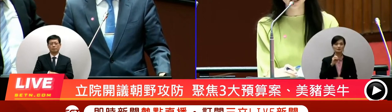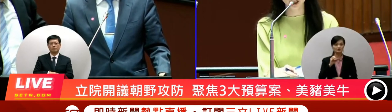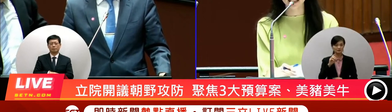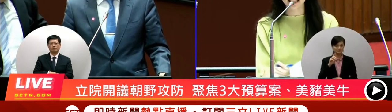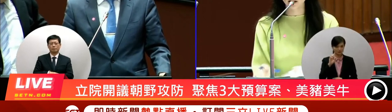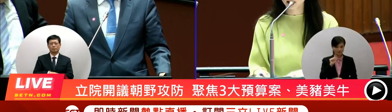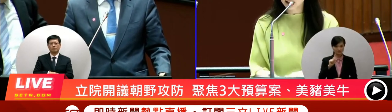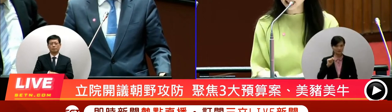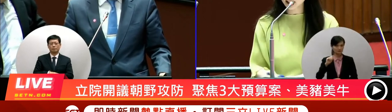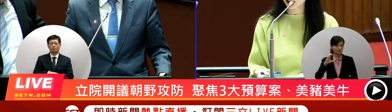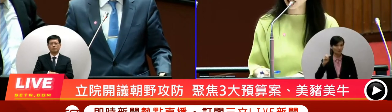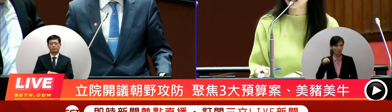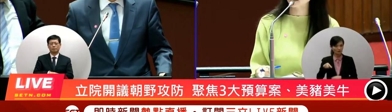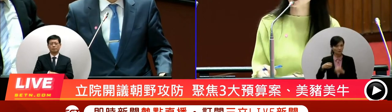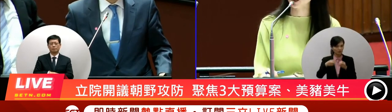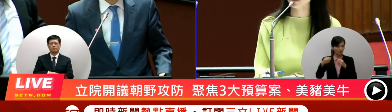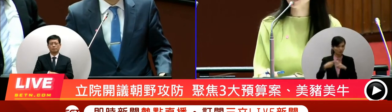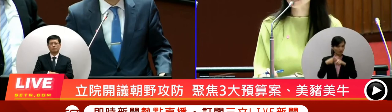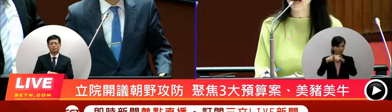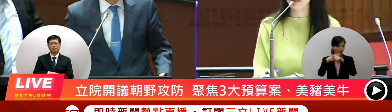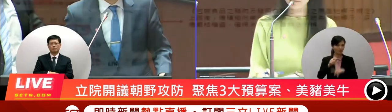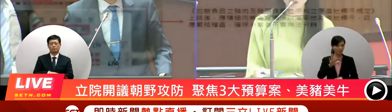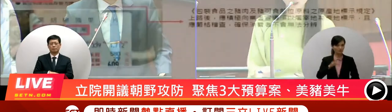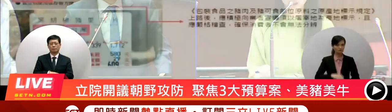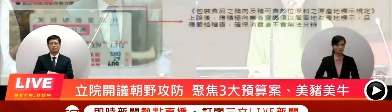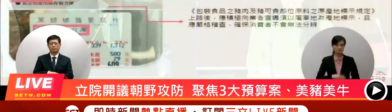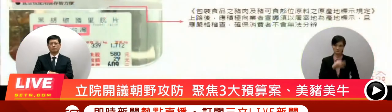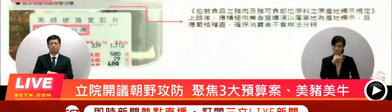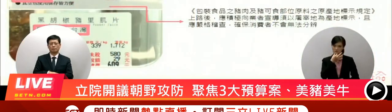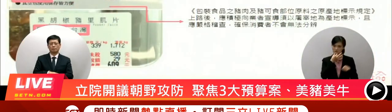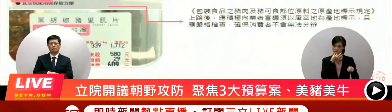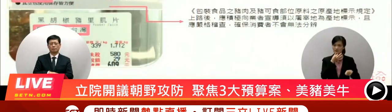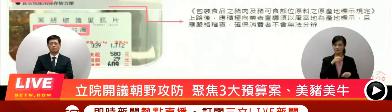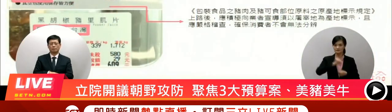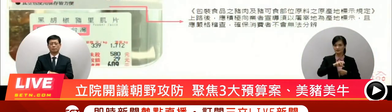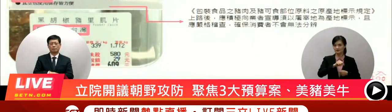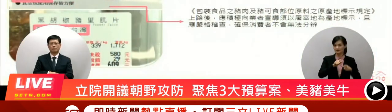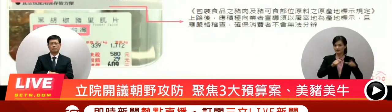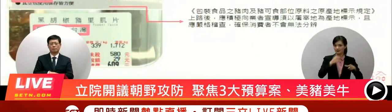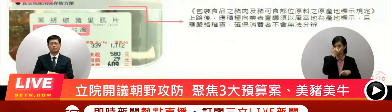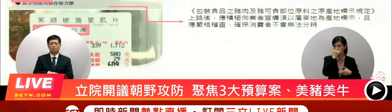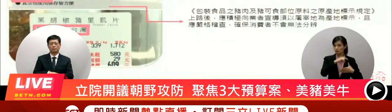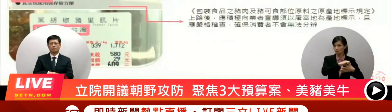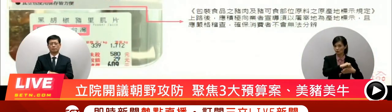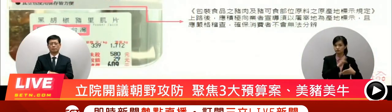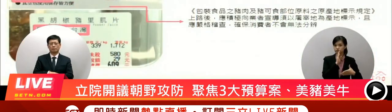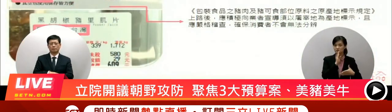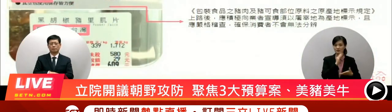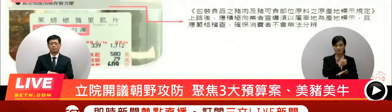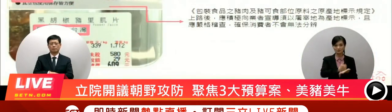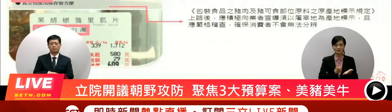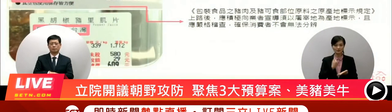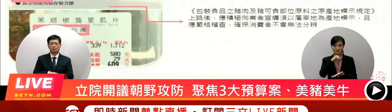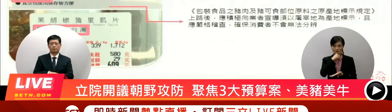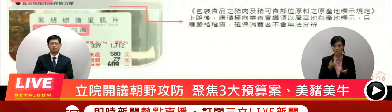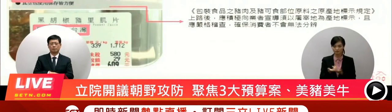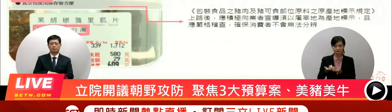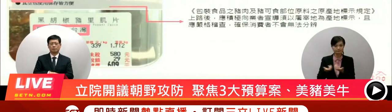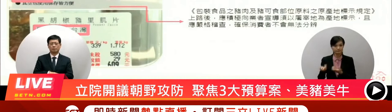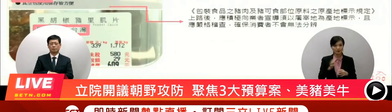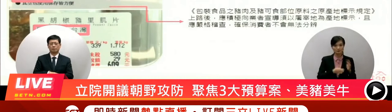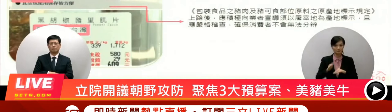了一个争议哦。那这个争议呢，就是它明明是这个加拿大的猪肉哦，但是在台湾分装之后呢，竟